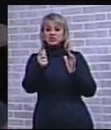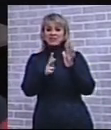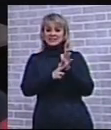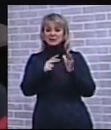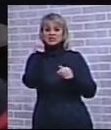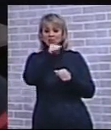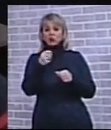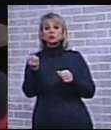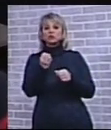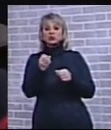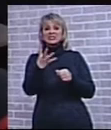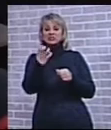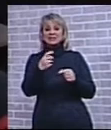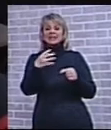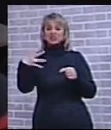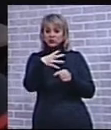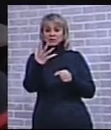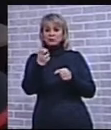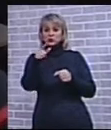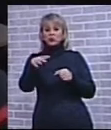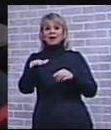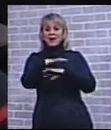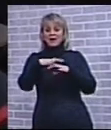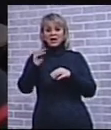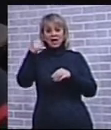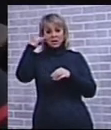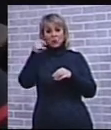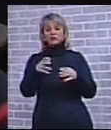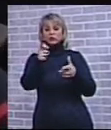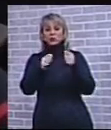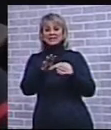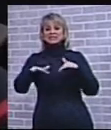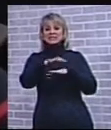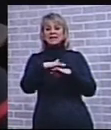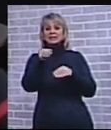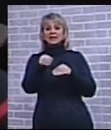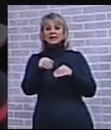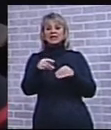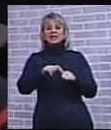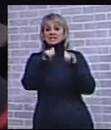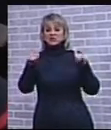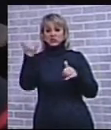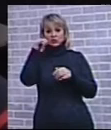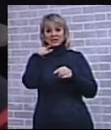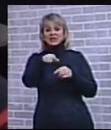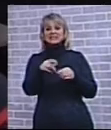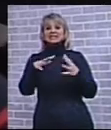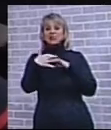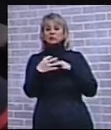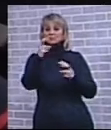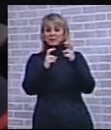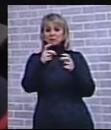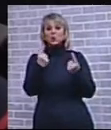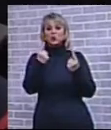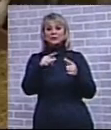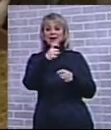2017-2018 году еще 4500 голов дополнительно дойного стада в развитии животноводства от именно сельхозпредприятий,